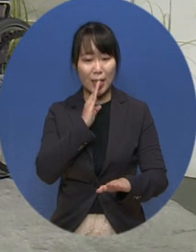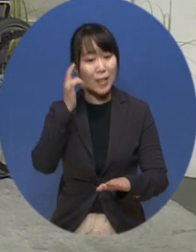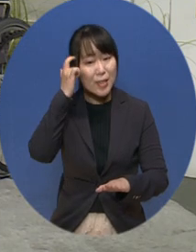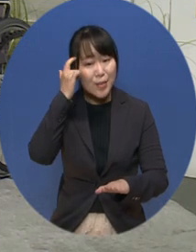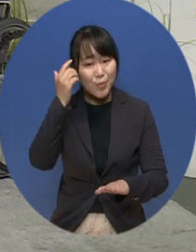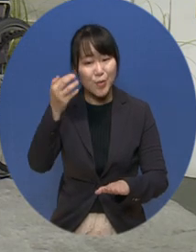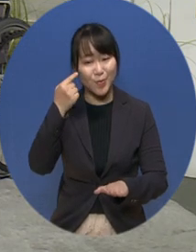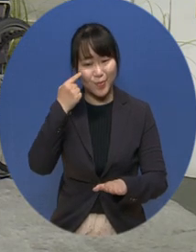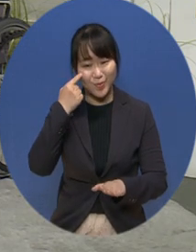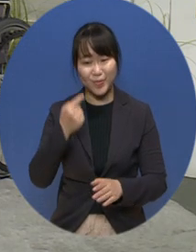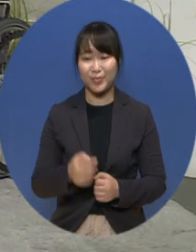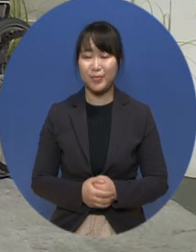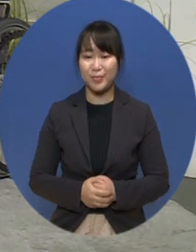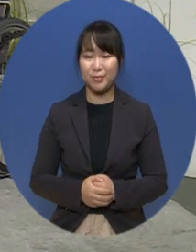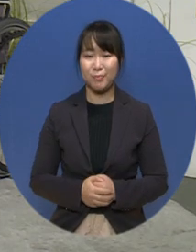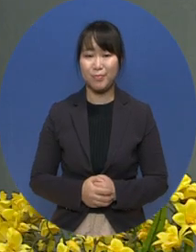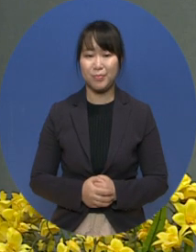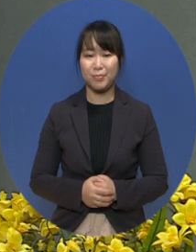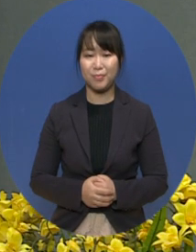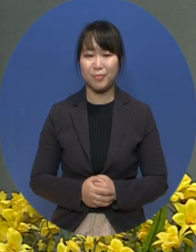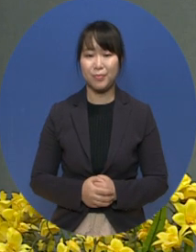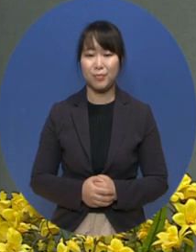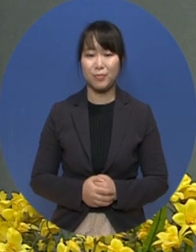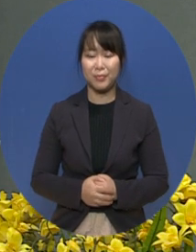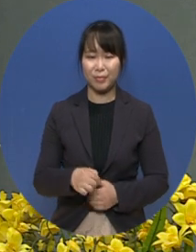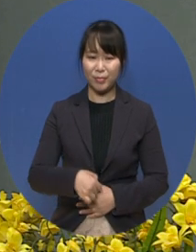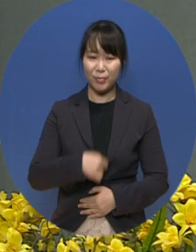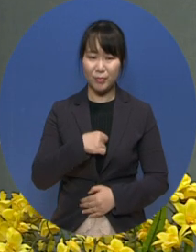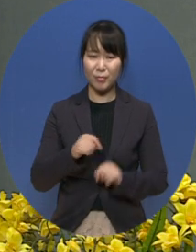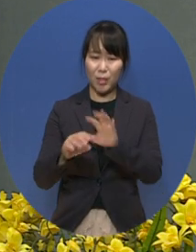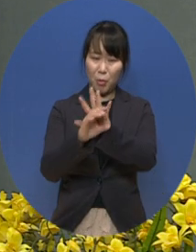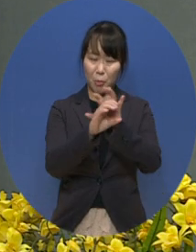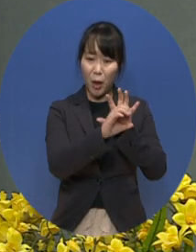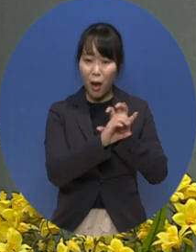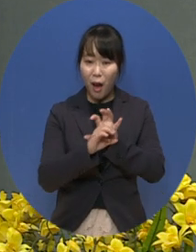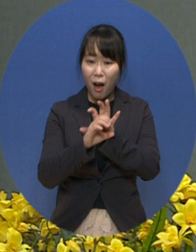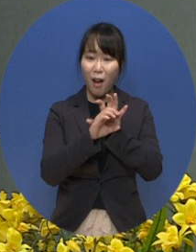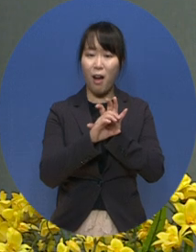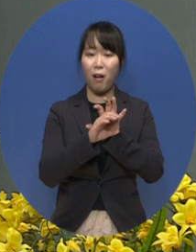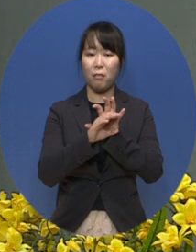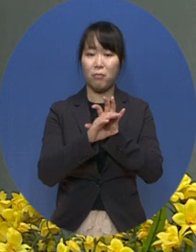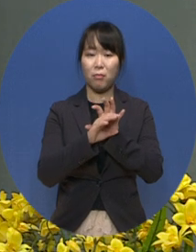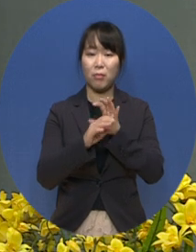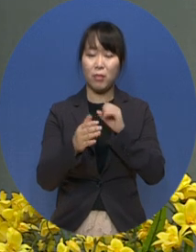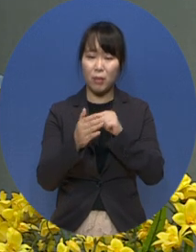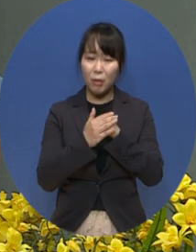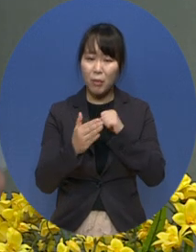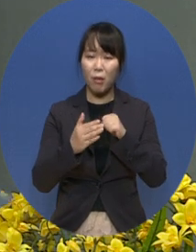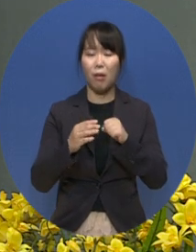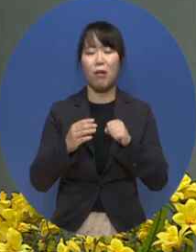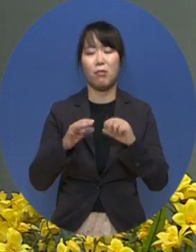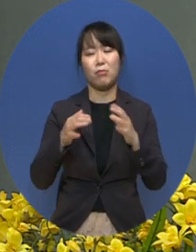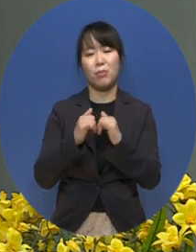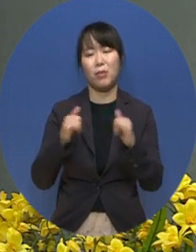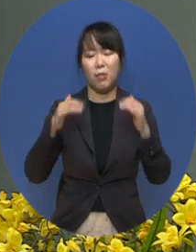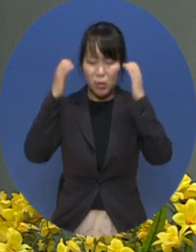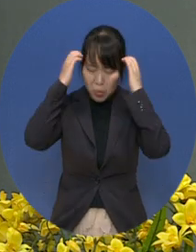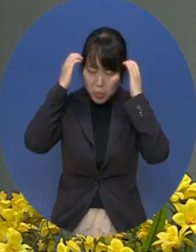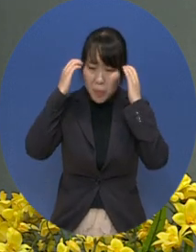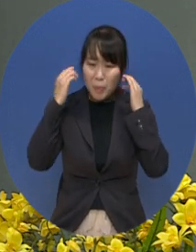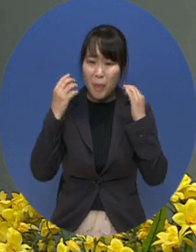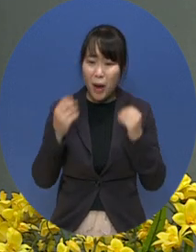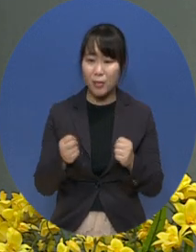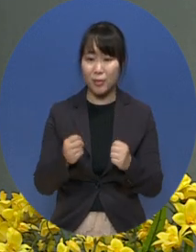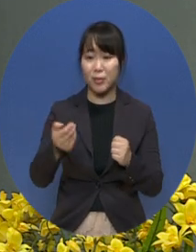한번 질문을 좀 넘어가 보겠습니다 예 사실 이제 코로나 1구 때문에 국민들이 마님이 고통을 받고 있잖아요